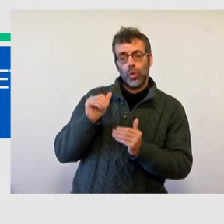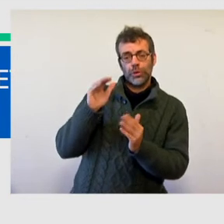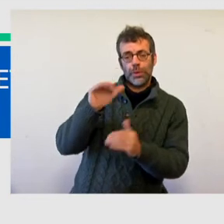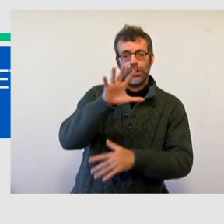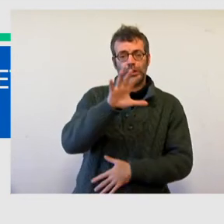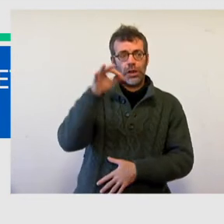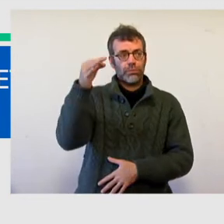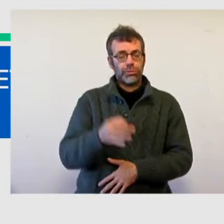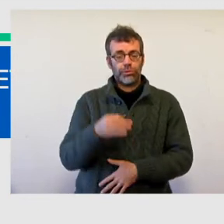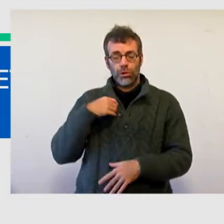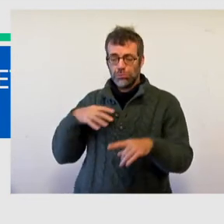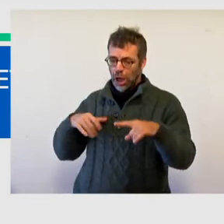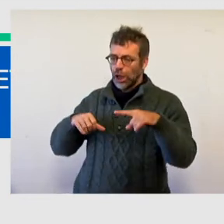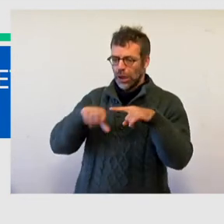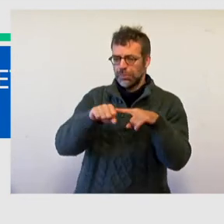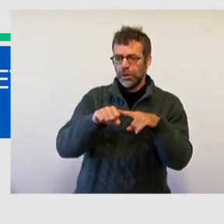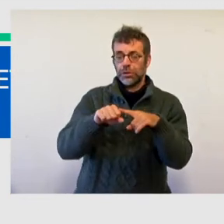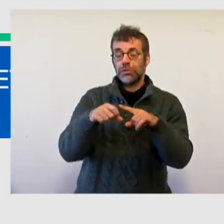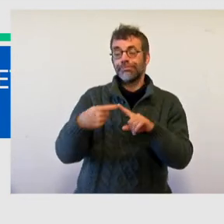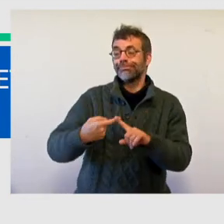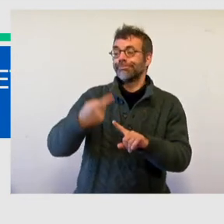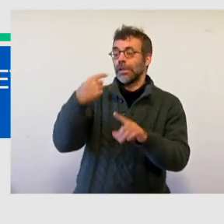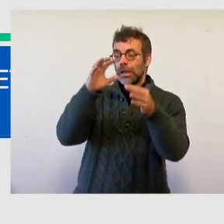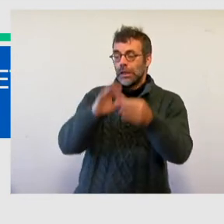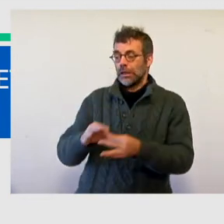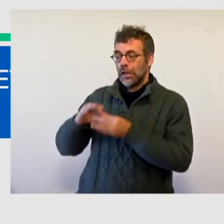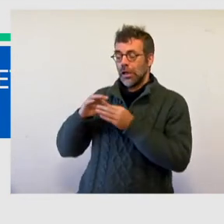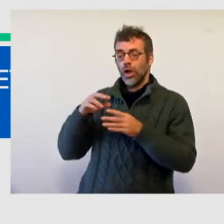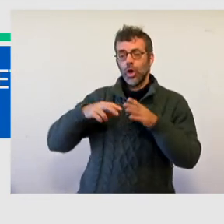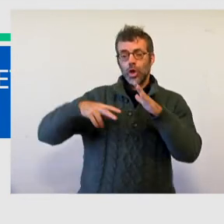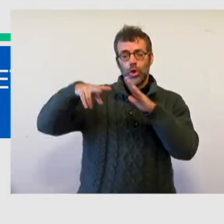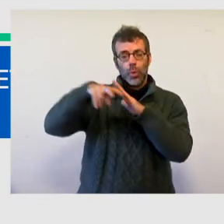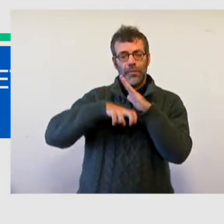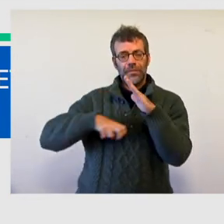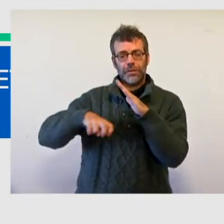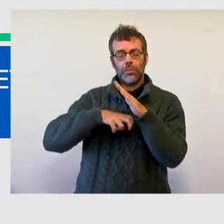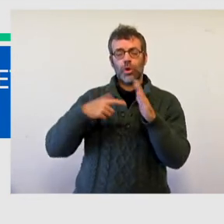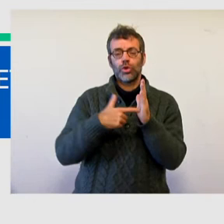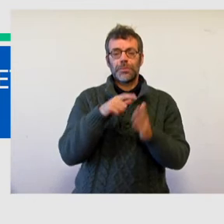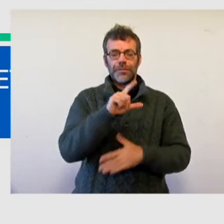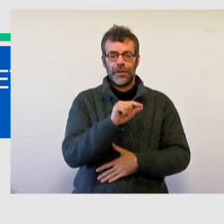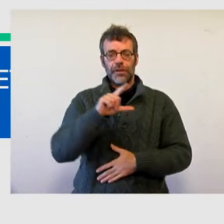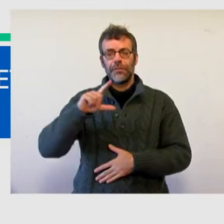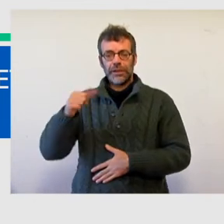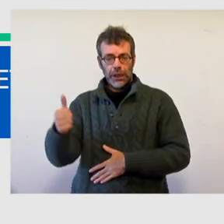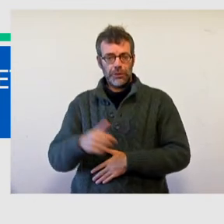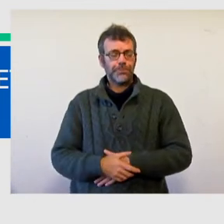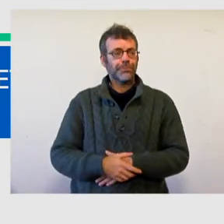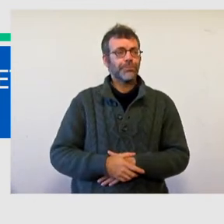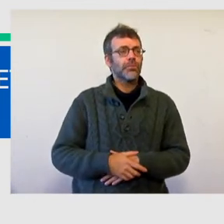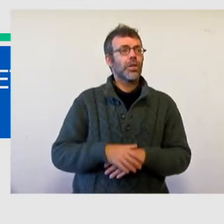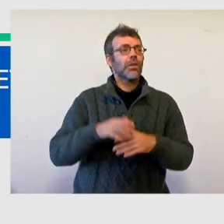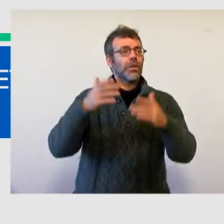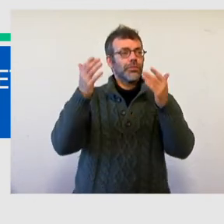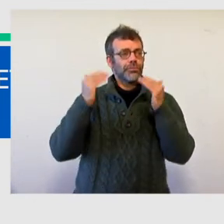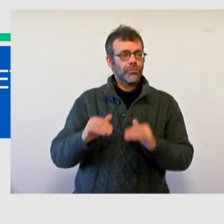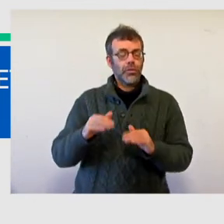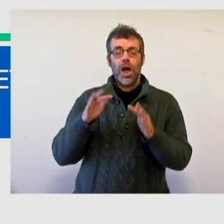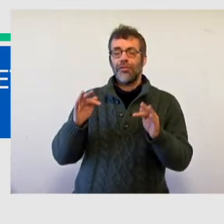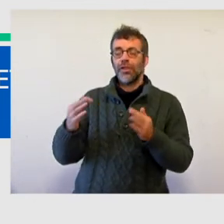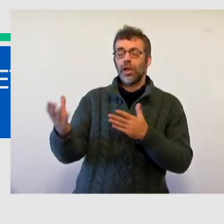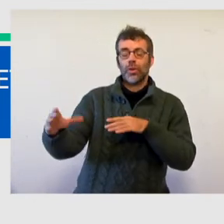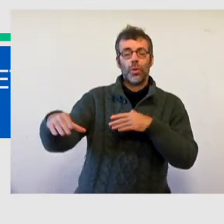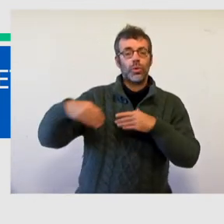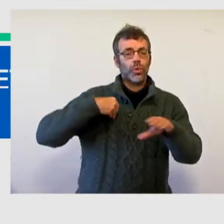de rattrapage après le confinement 2020 et 2021. Et au niveau des dotations, enfin, un maintien des recettes perçues au titre